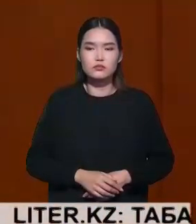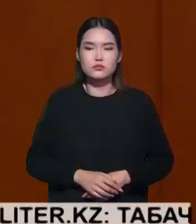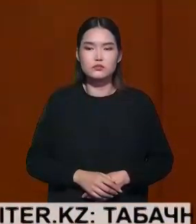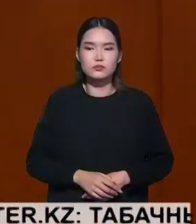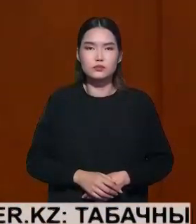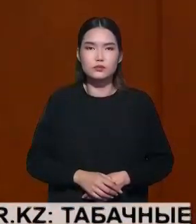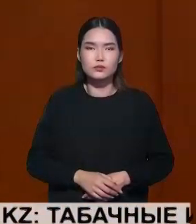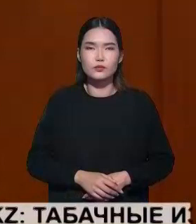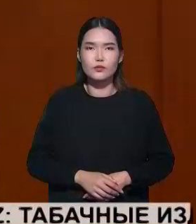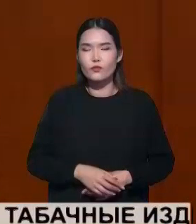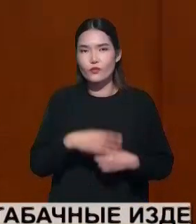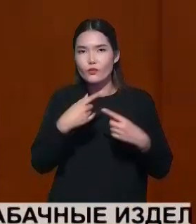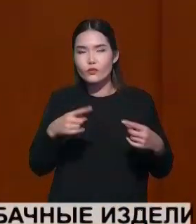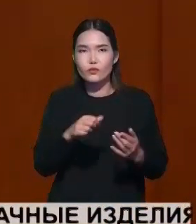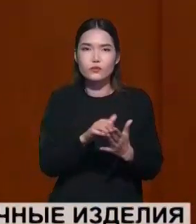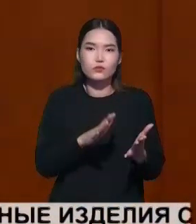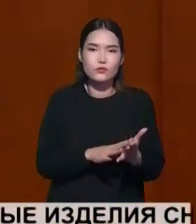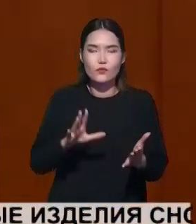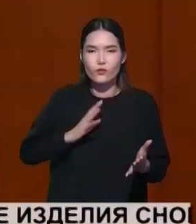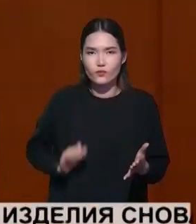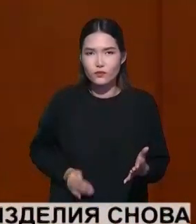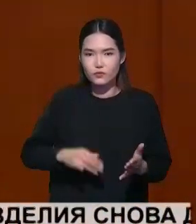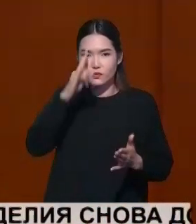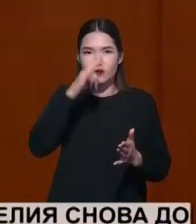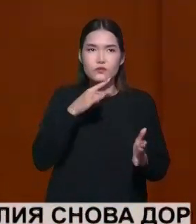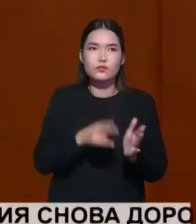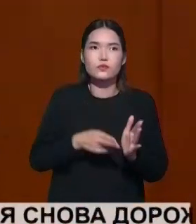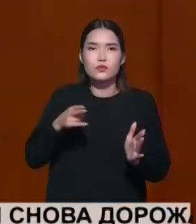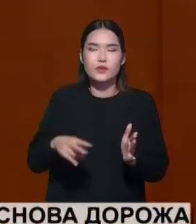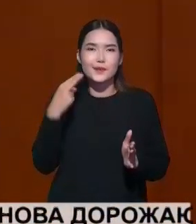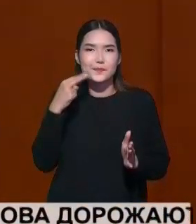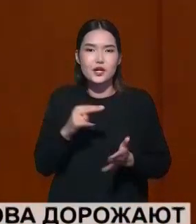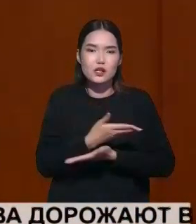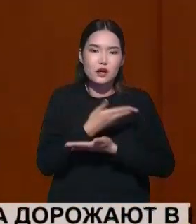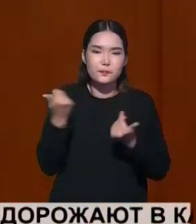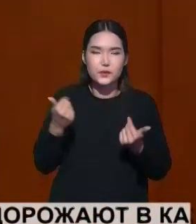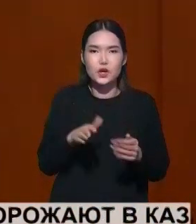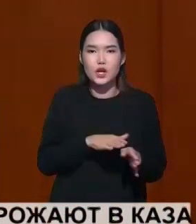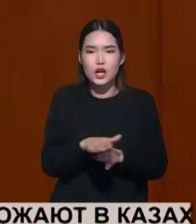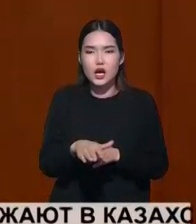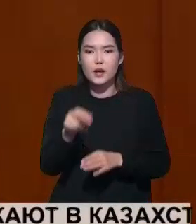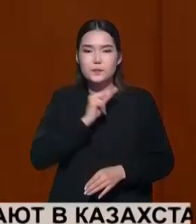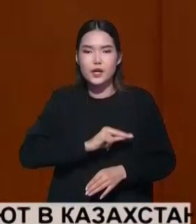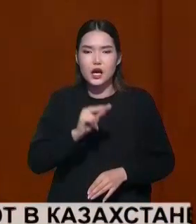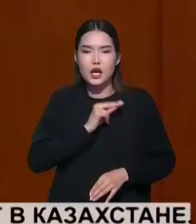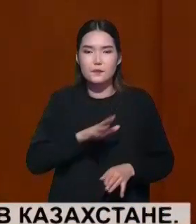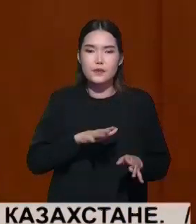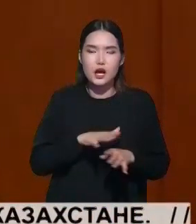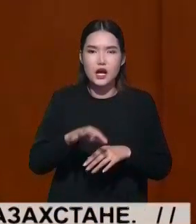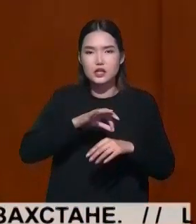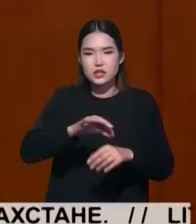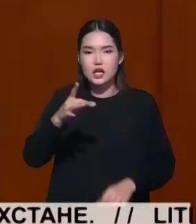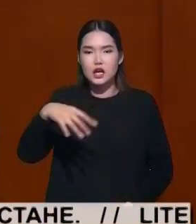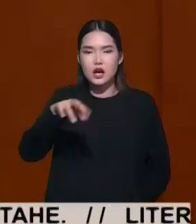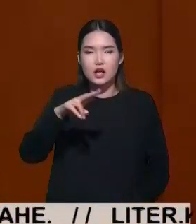выживания. Некогда самодостаточная компания «Казахстан Темир Жолы» по причине неэффективного и консервативного менеджмента, непродуманного разгосударствования,